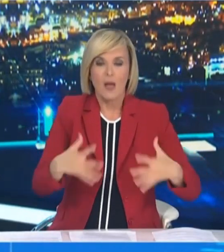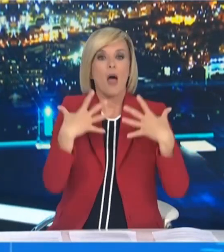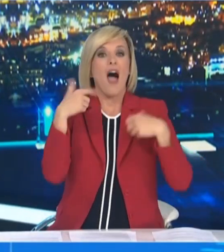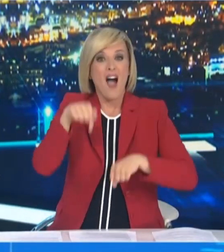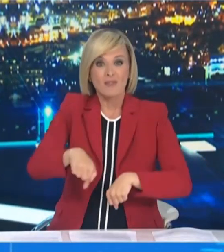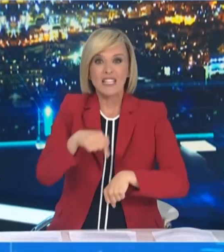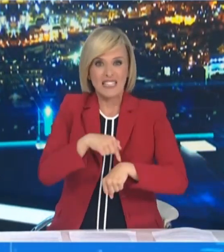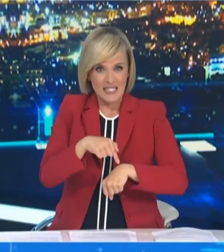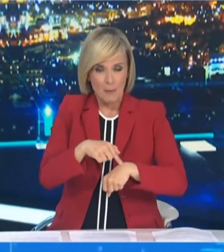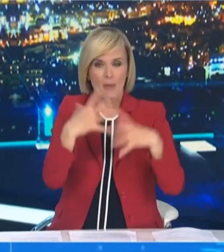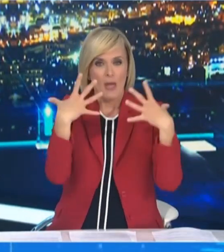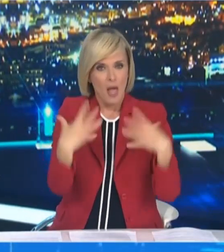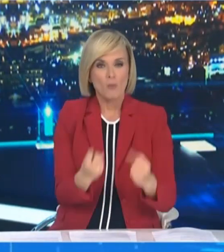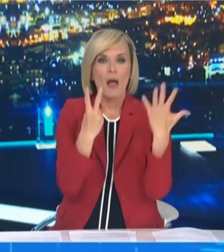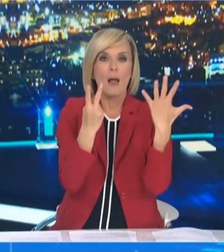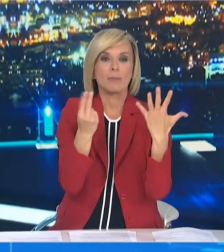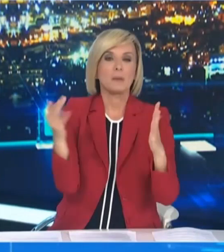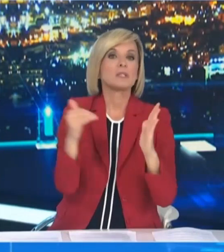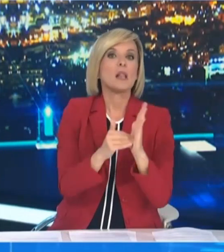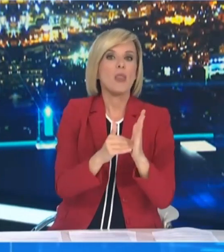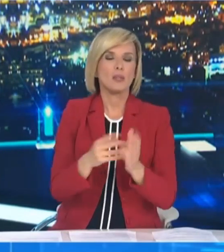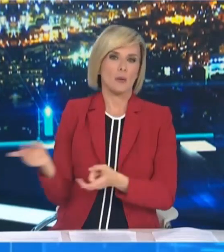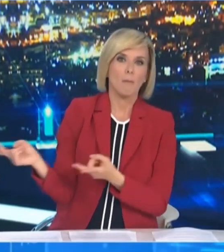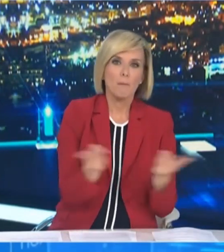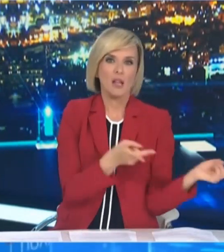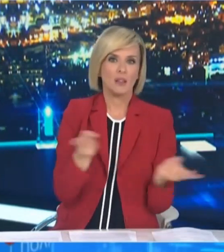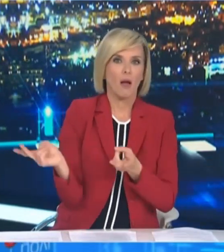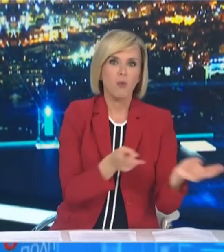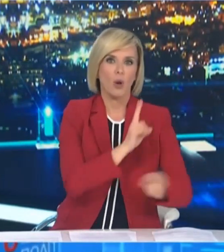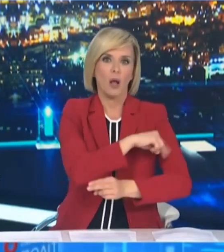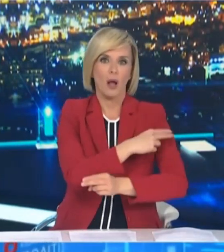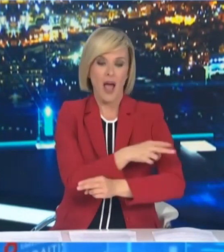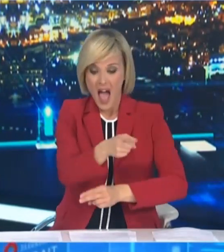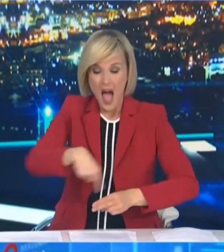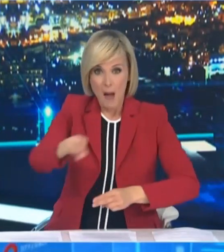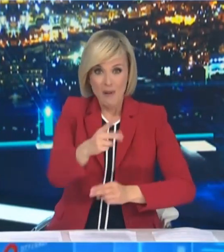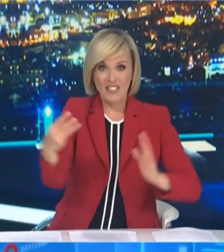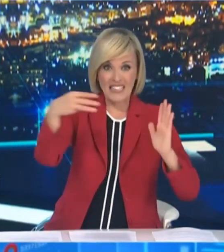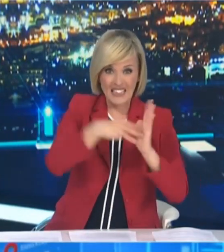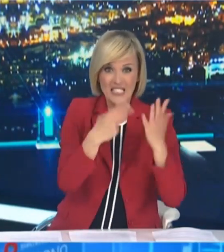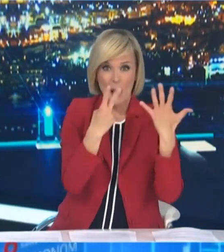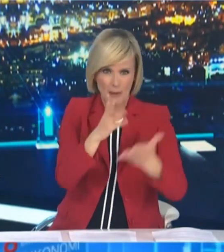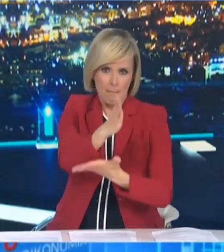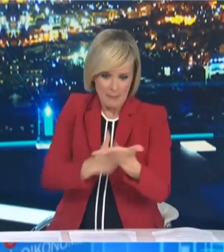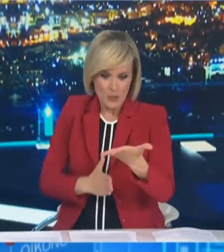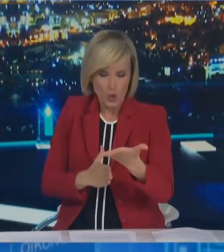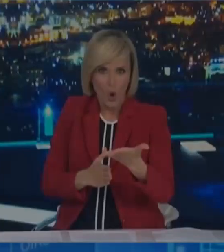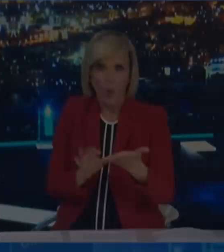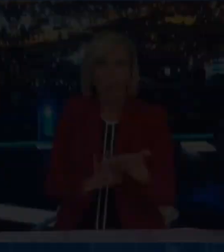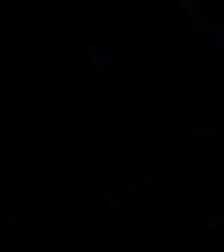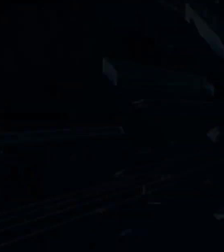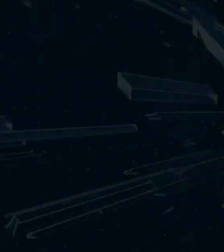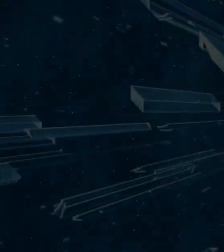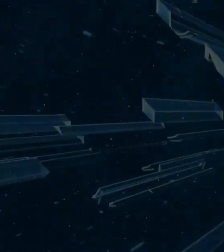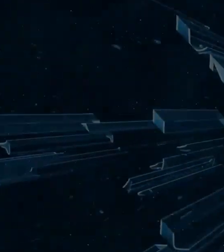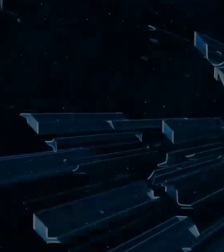ασθενοφόρα σε όλη την Ελλάδα, εκ των οποίων 3.700, δηλαδή οι μισές ακριβώς, είναι στο λεκανοπέδιο Αττικής.